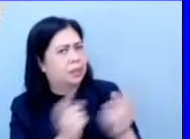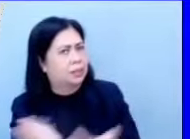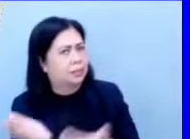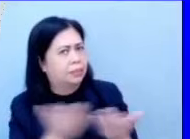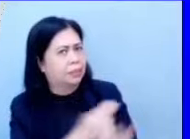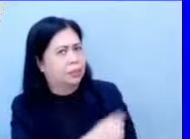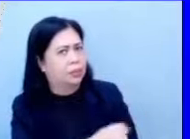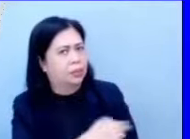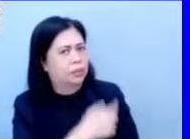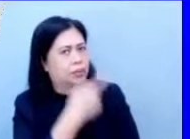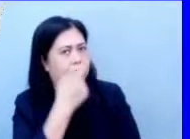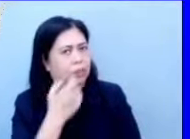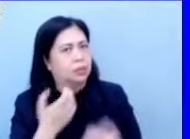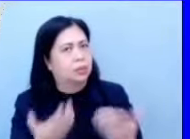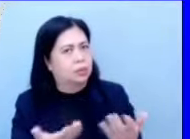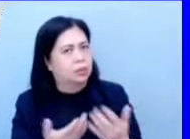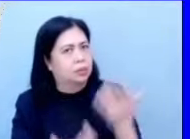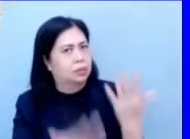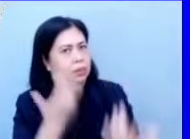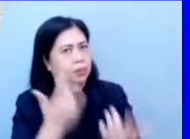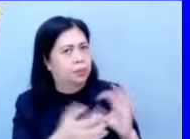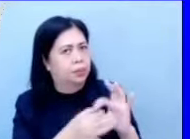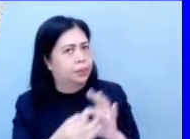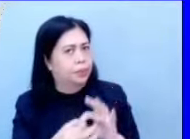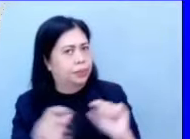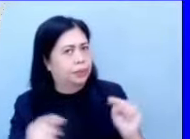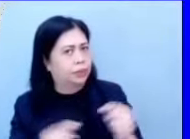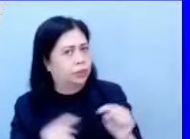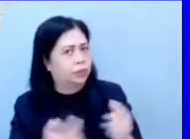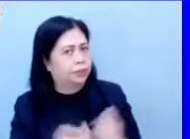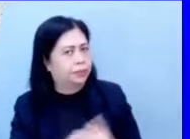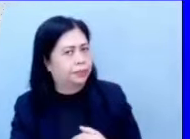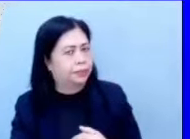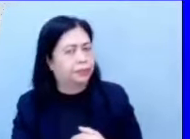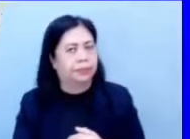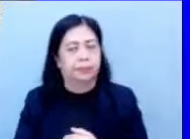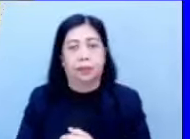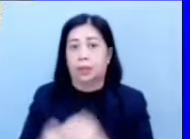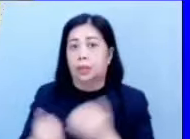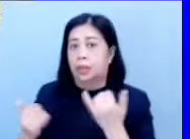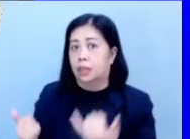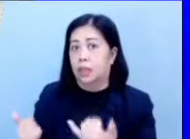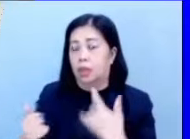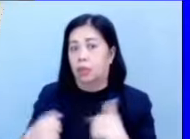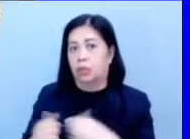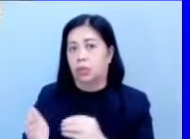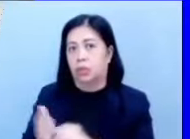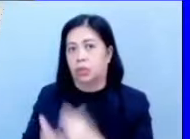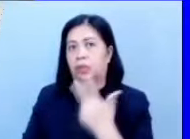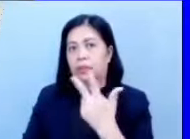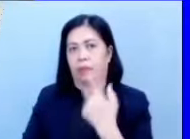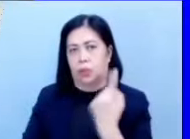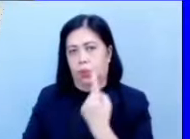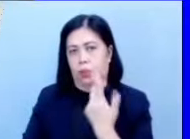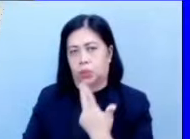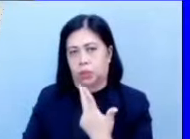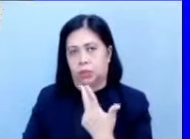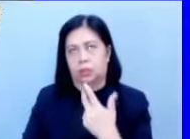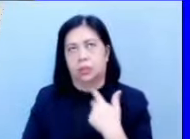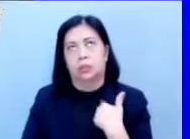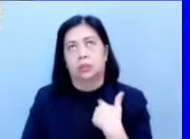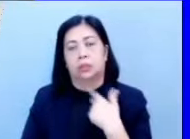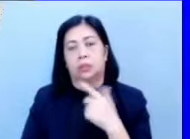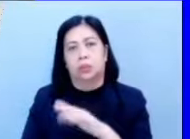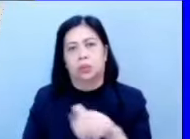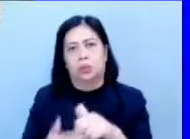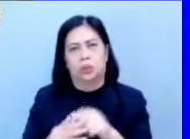mga firecracker-related injuries? So far po, nakatala kami ng tatlo pa lamang. No? Puro mga minor injuries